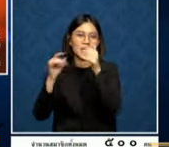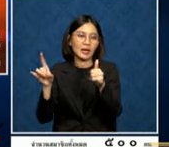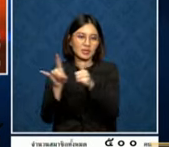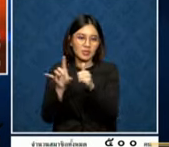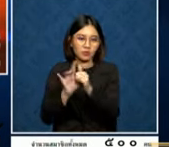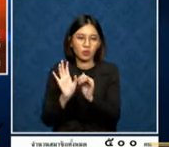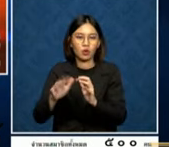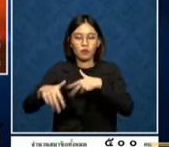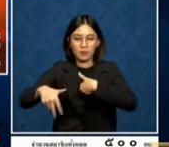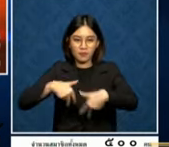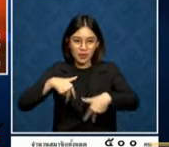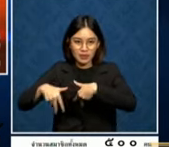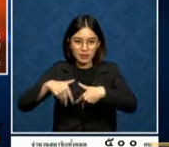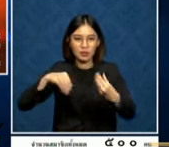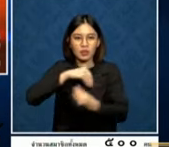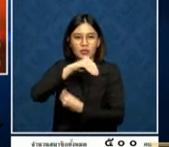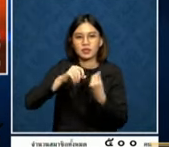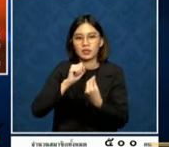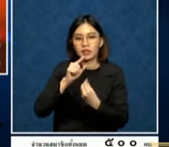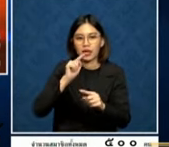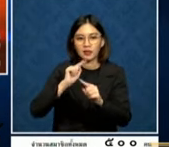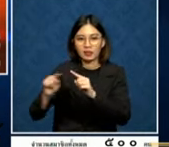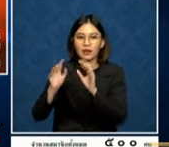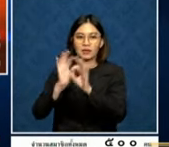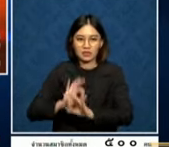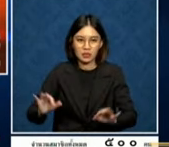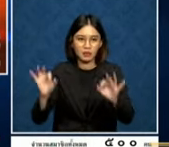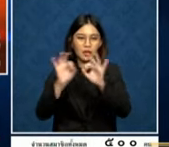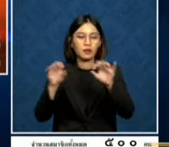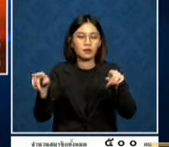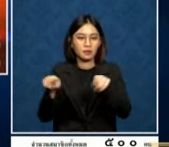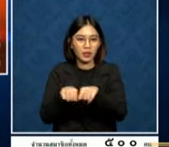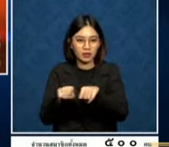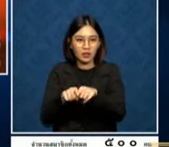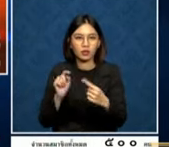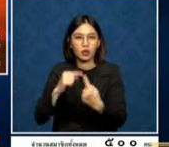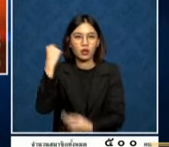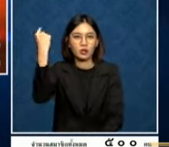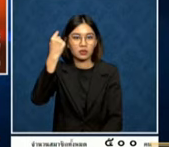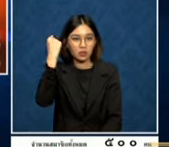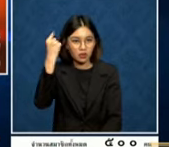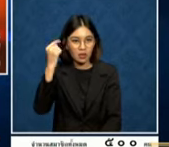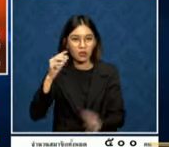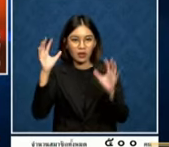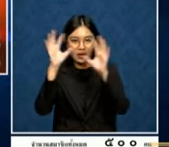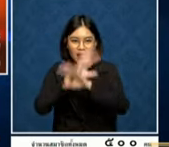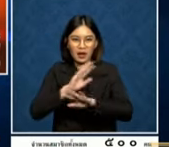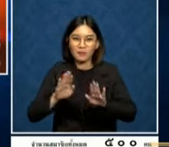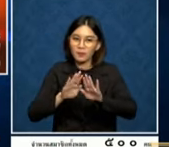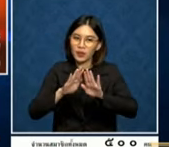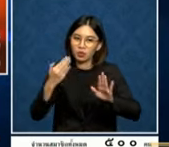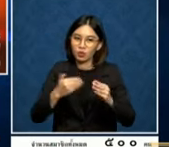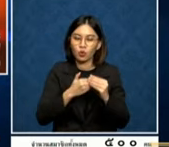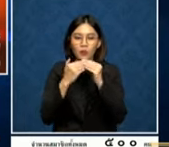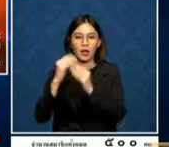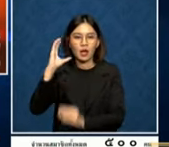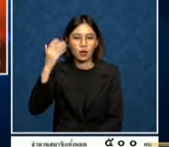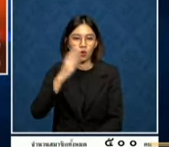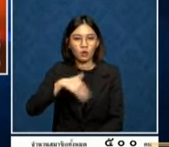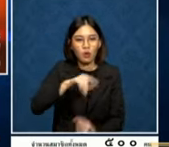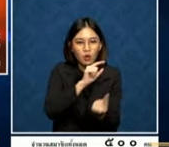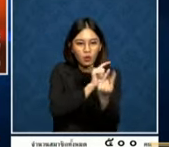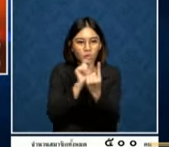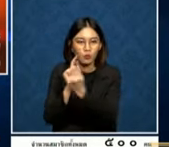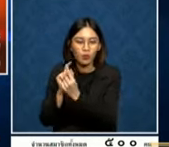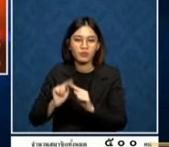ชีวิตของประชาชนและเศรษฐกิจในด้านอื่นๆก็สำคัญไม่แพ้กันการท่องเที่ยวนะคะเป็นเหมือนประตูค่ะที่นำพาโลกให้มารู้จัก